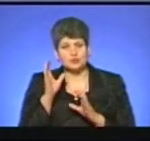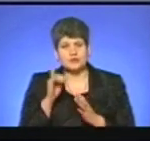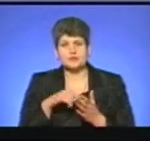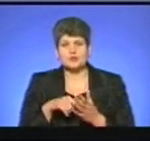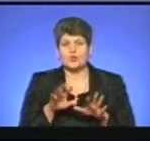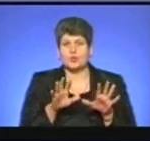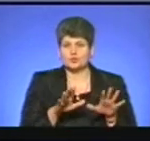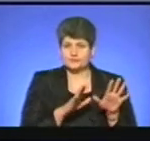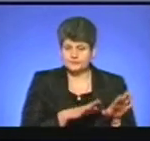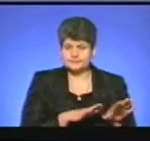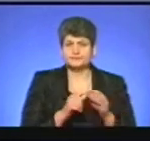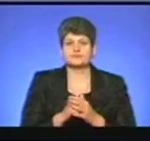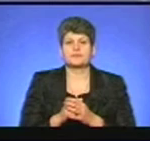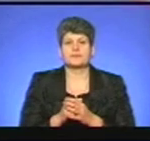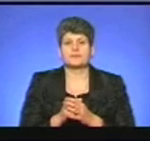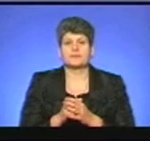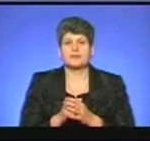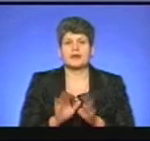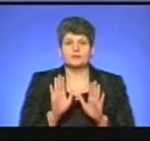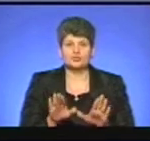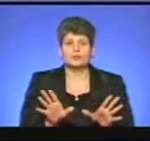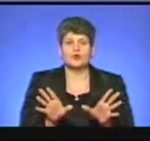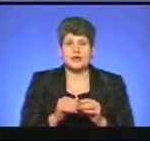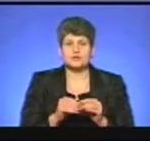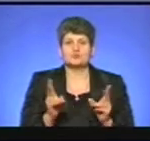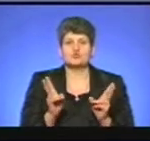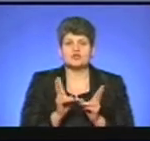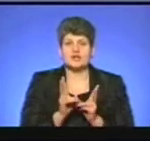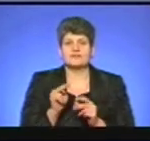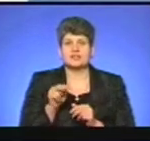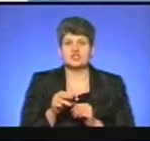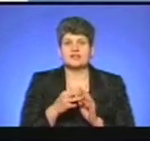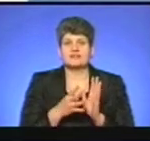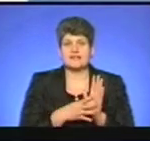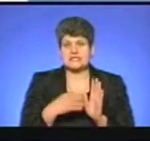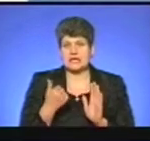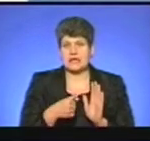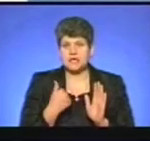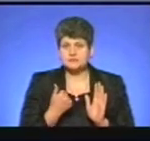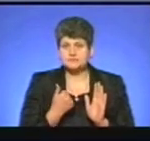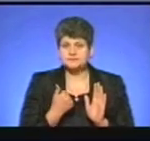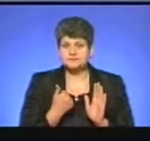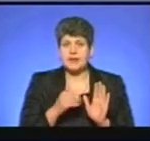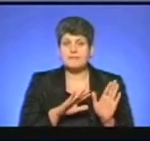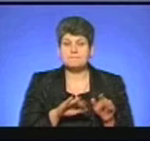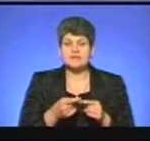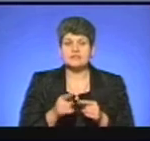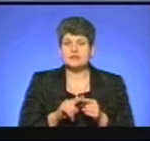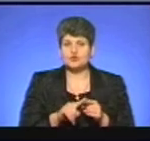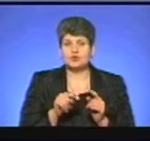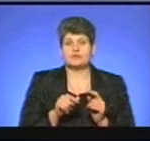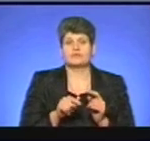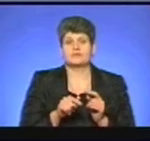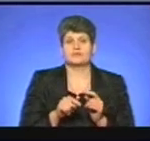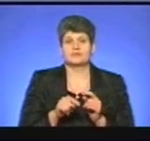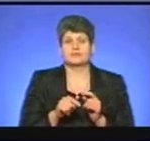голови, і відповідно будемо разом зустрічати 2019 рік. Після цього, першого числа, ми на